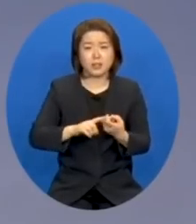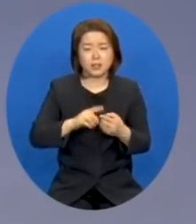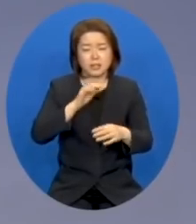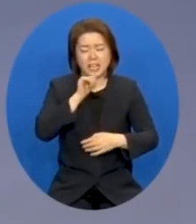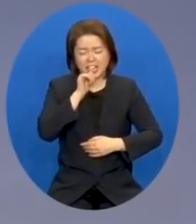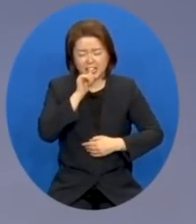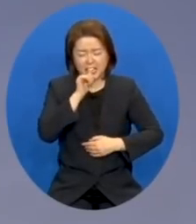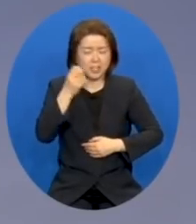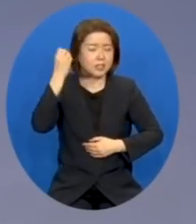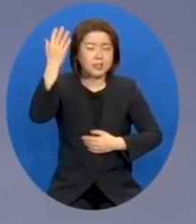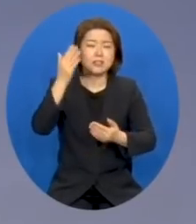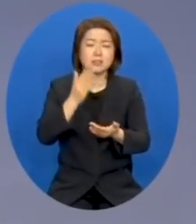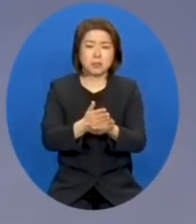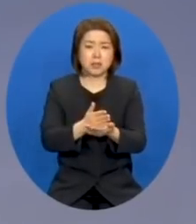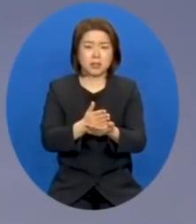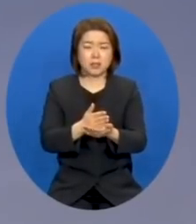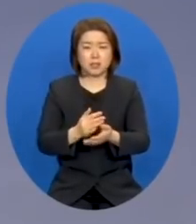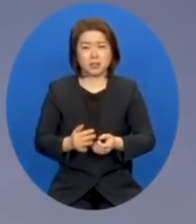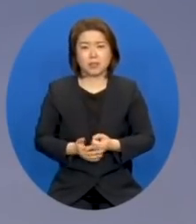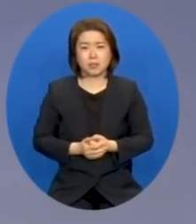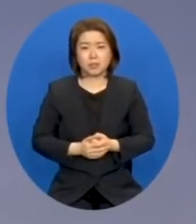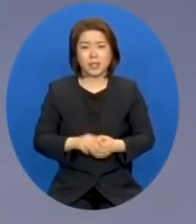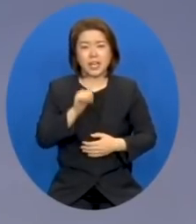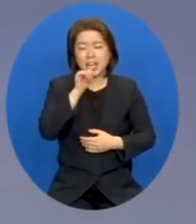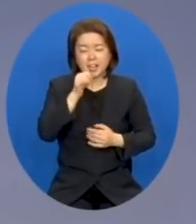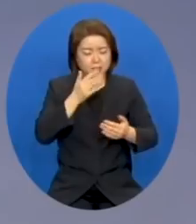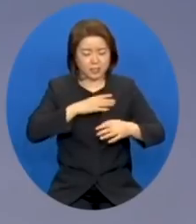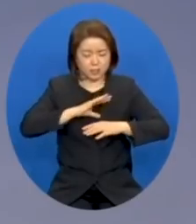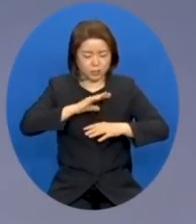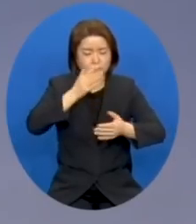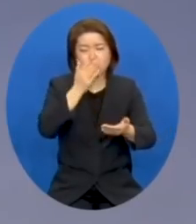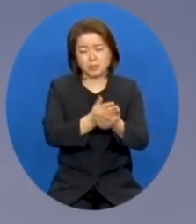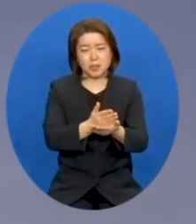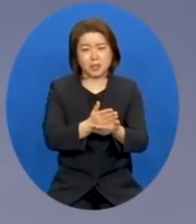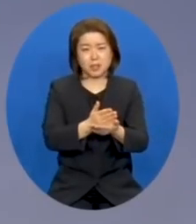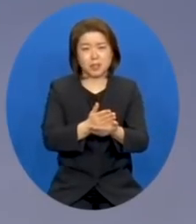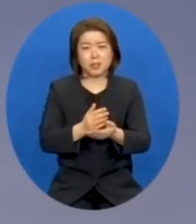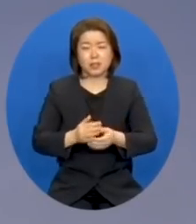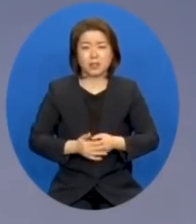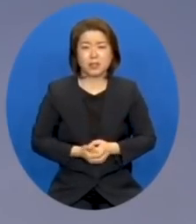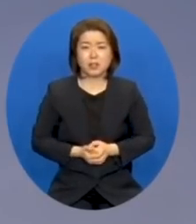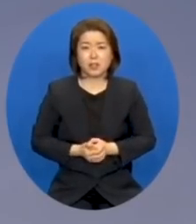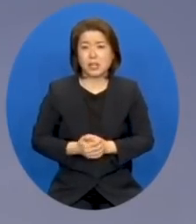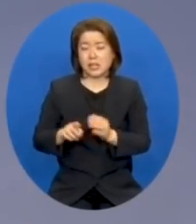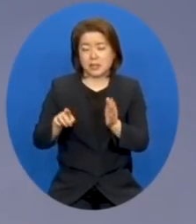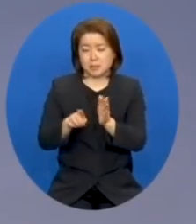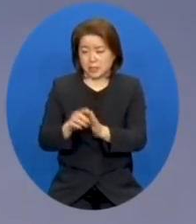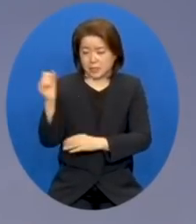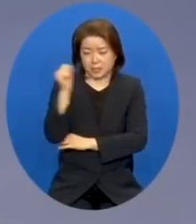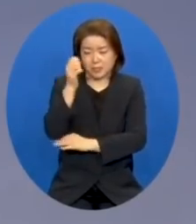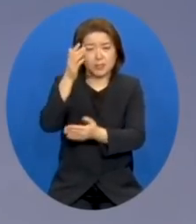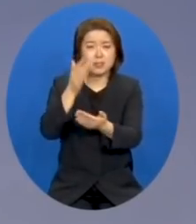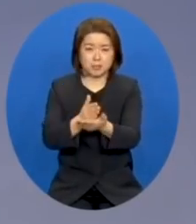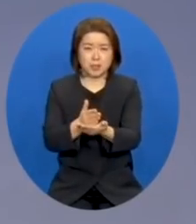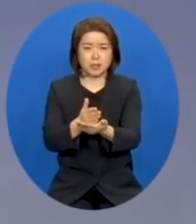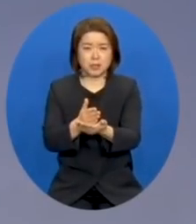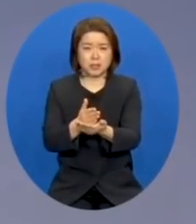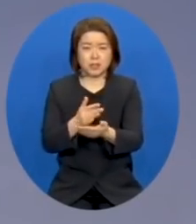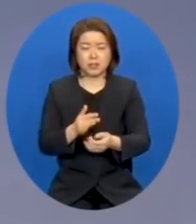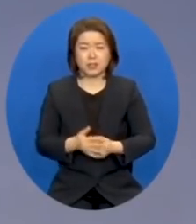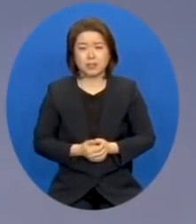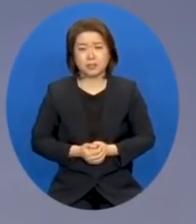말라고 절대 두려워하지 말 믿음의 흔들리지 말